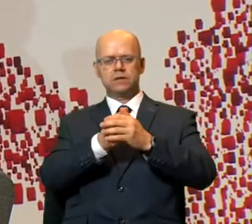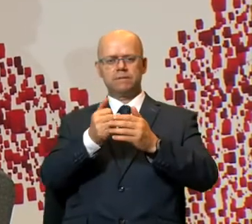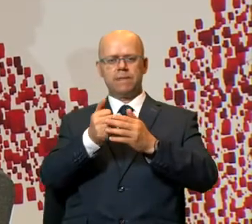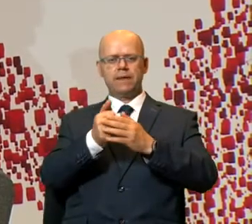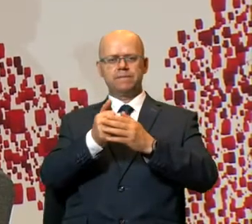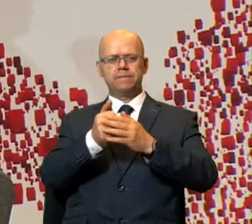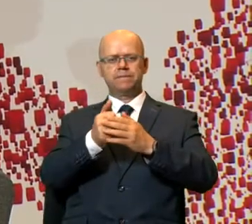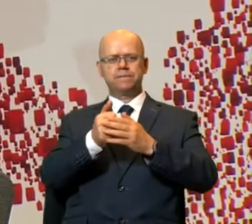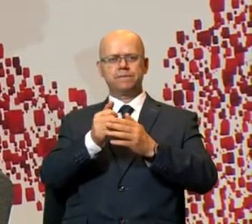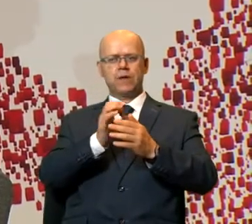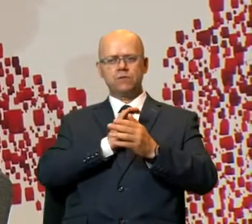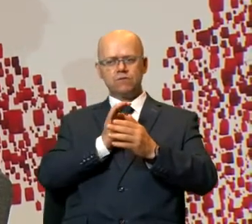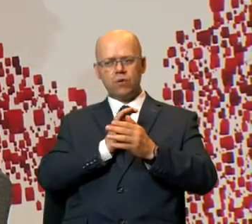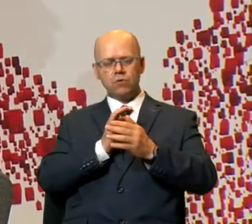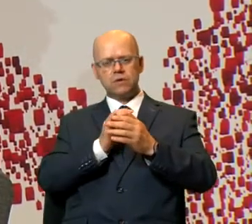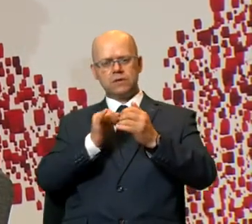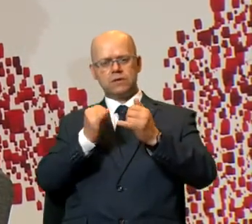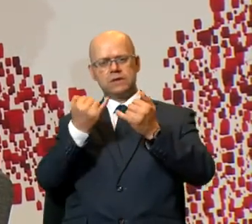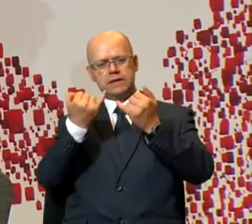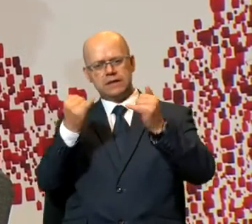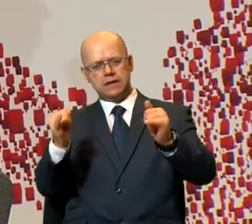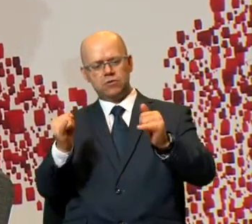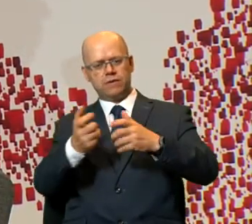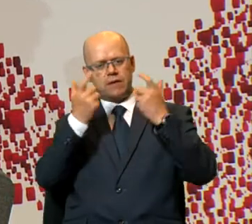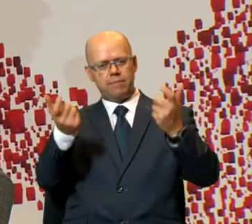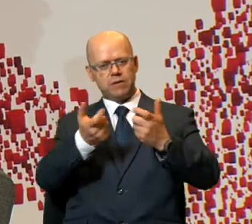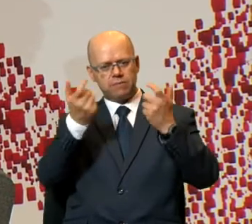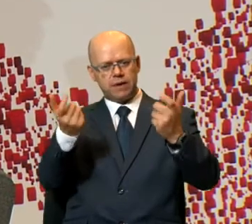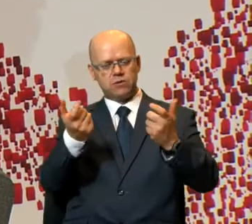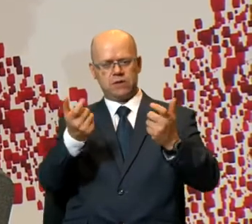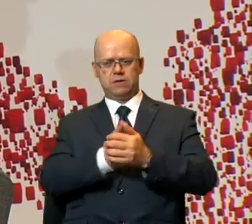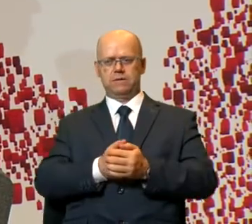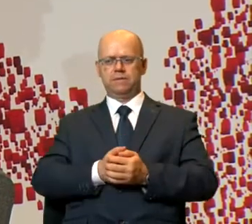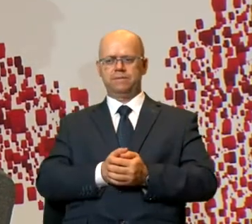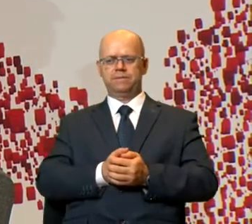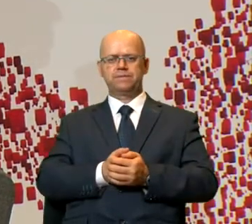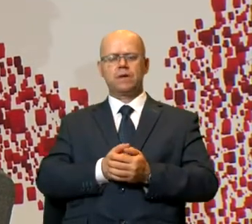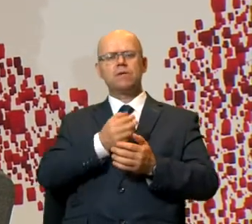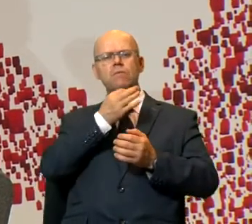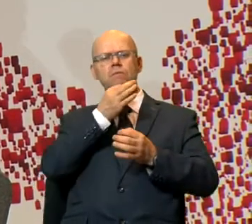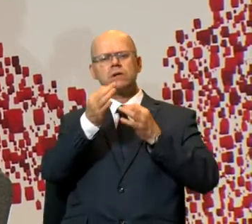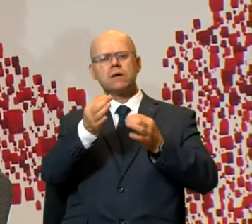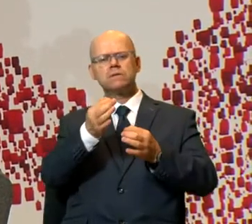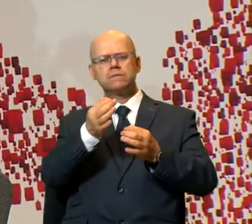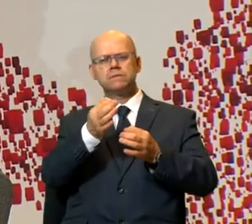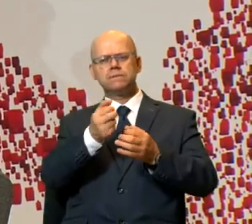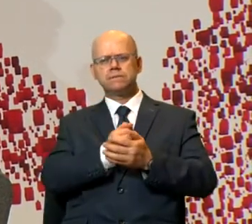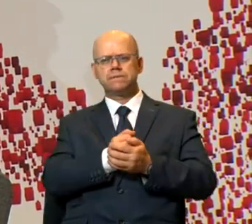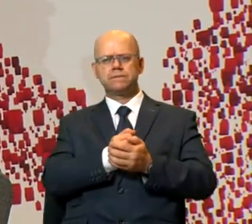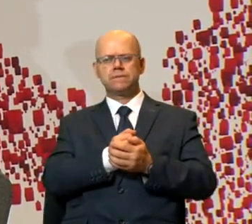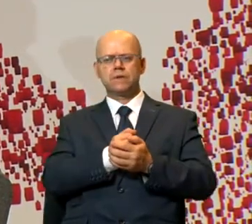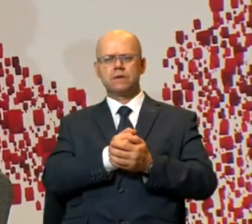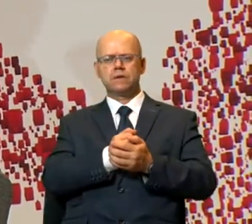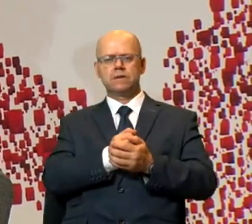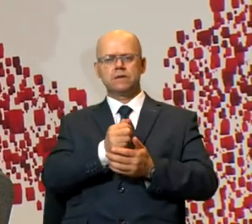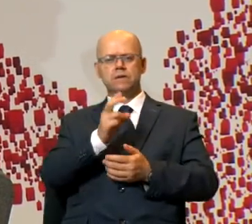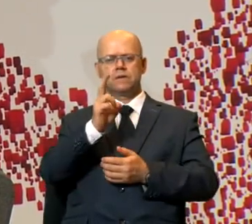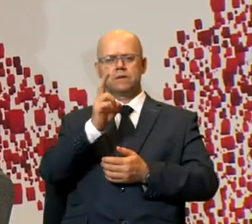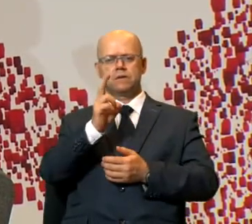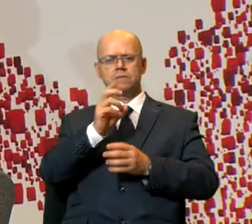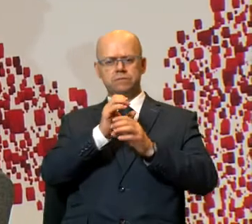odsłaniać swoją ciemną, czy też niebezpieczną stronę. Pytanie jest, czy COVID,